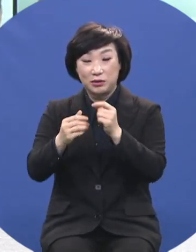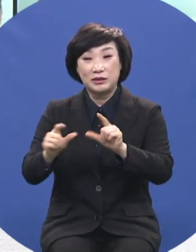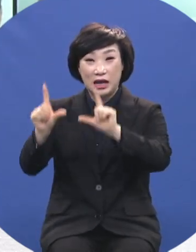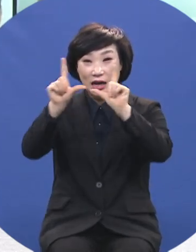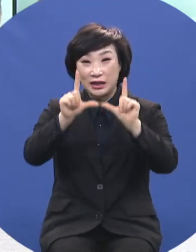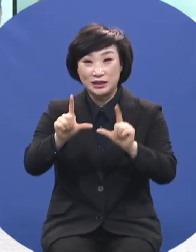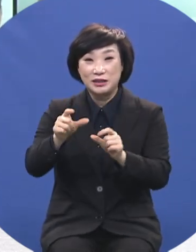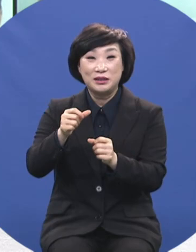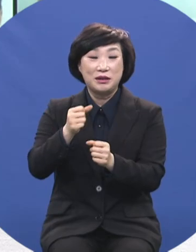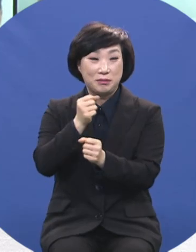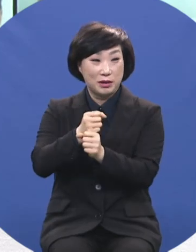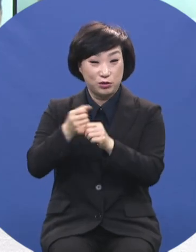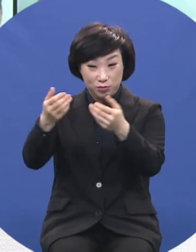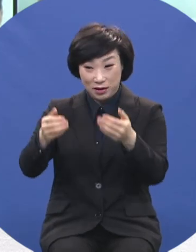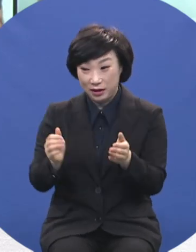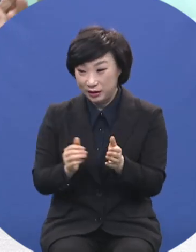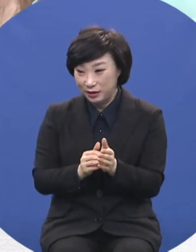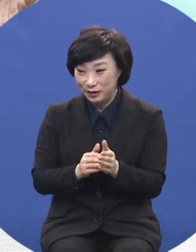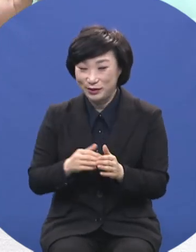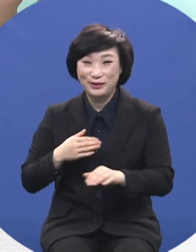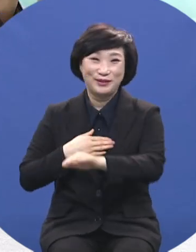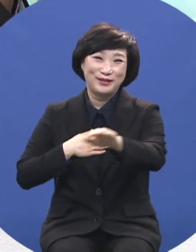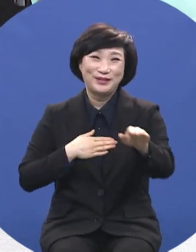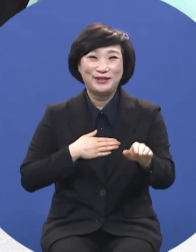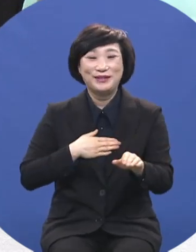존재를 지었기 때문에